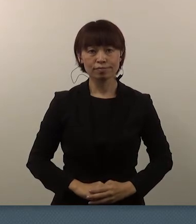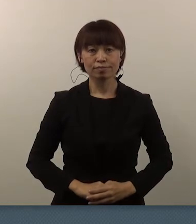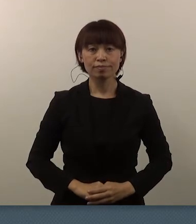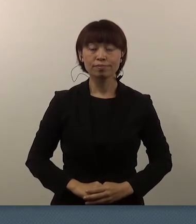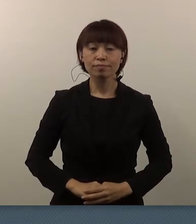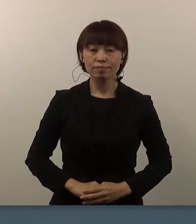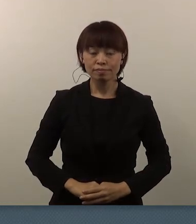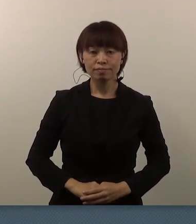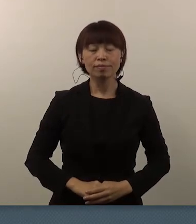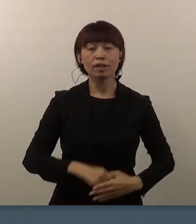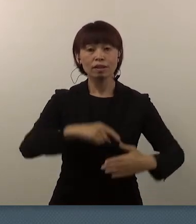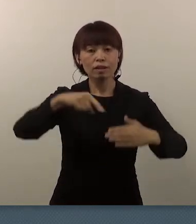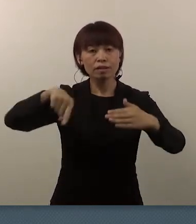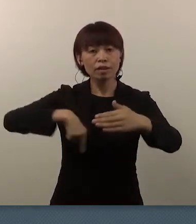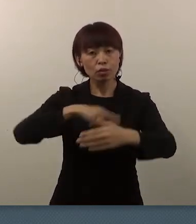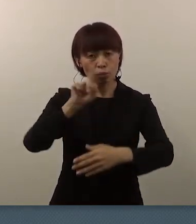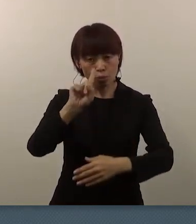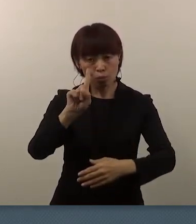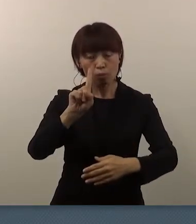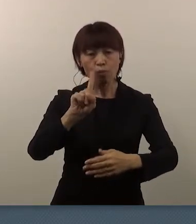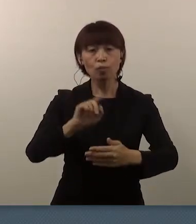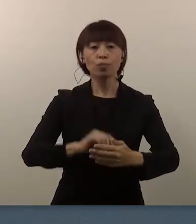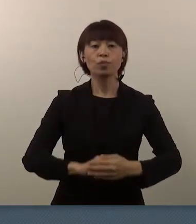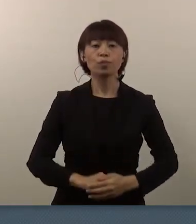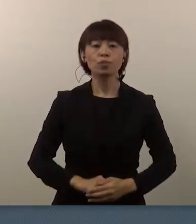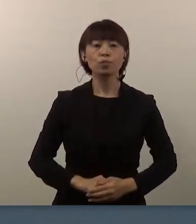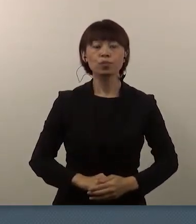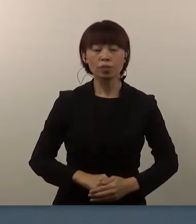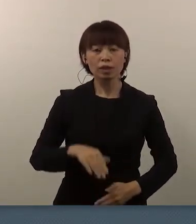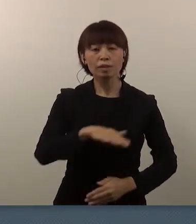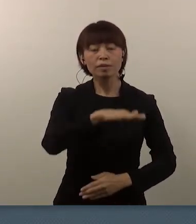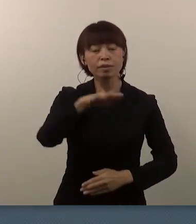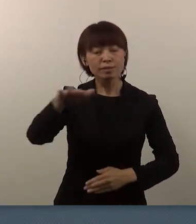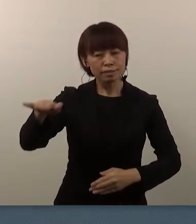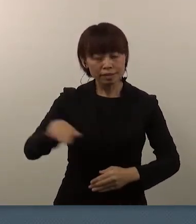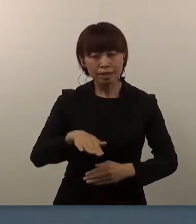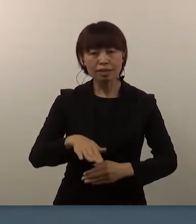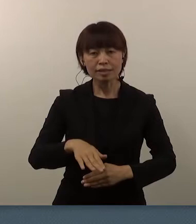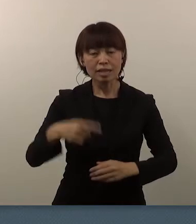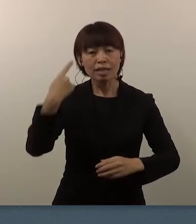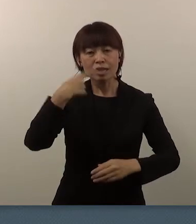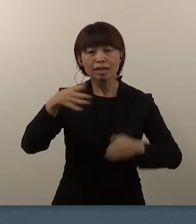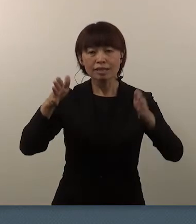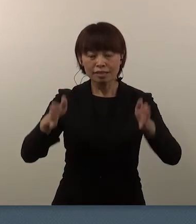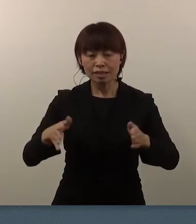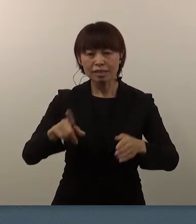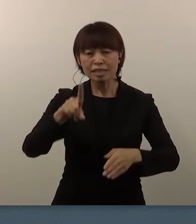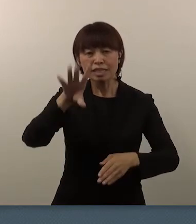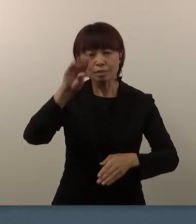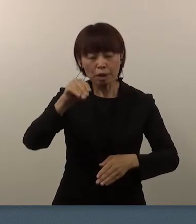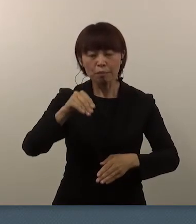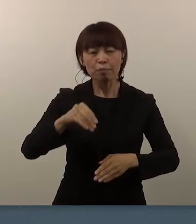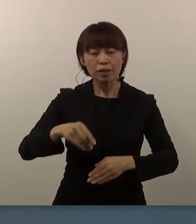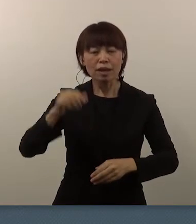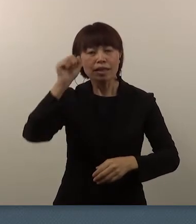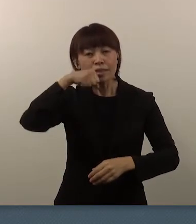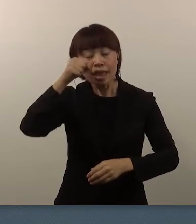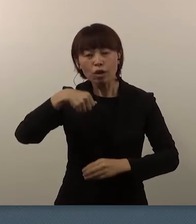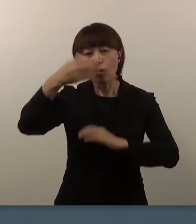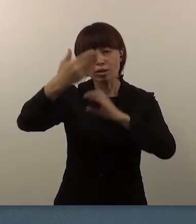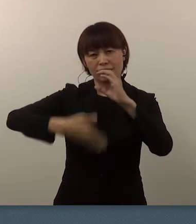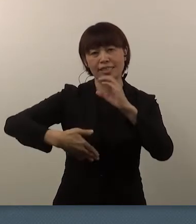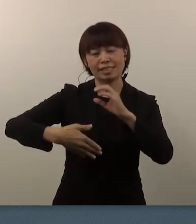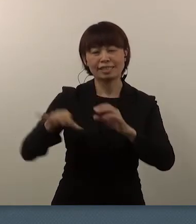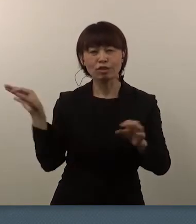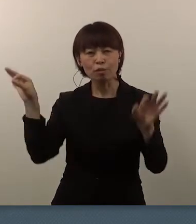キャンペーンの概要ですが、皆様から1ヶ月で1万枚の猫の写真を投稿していただき、その写真を組み合わ